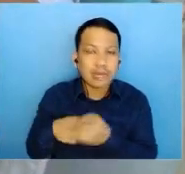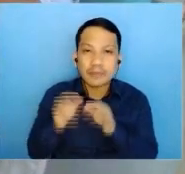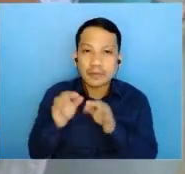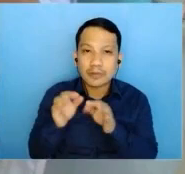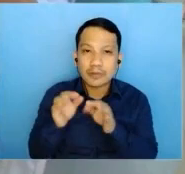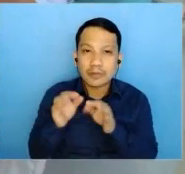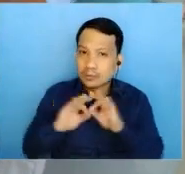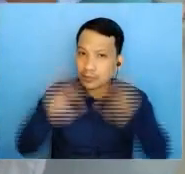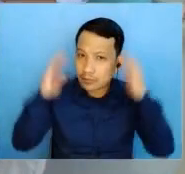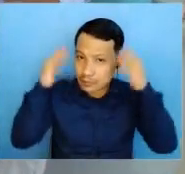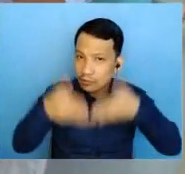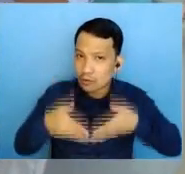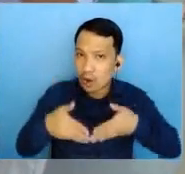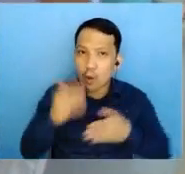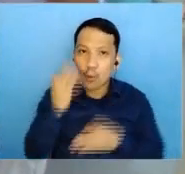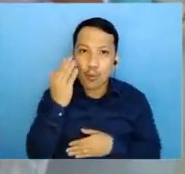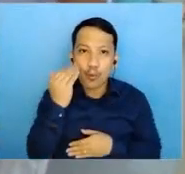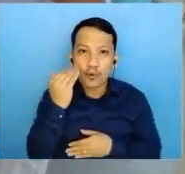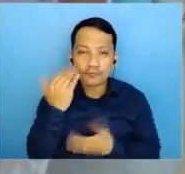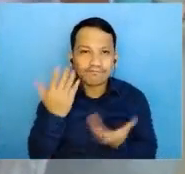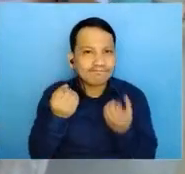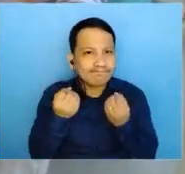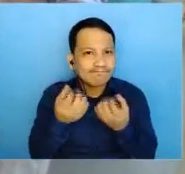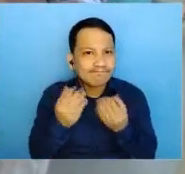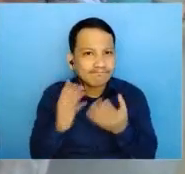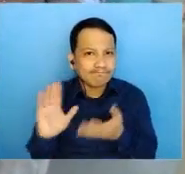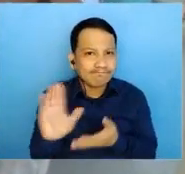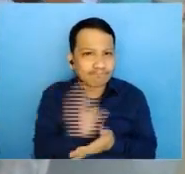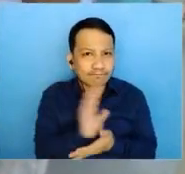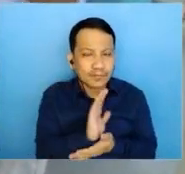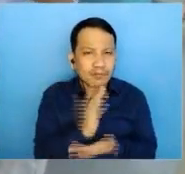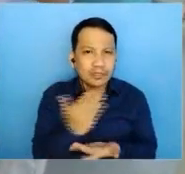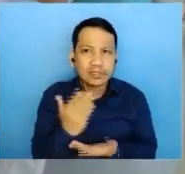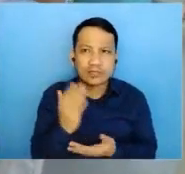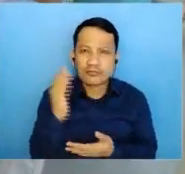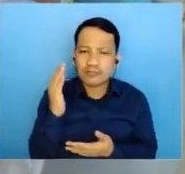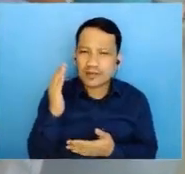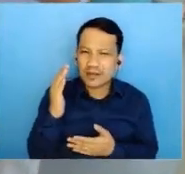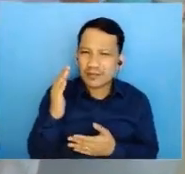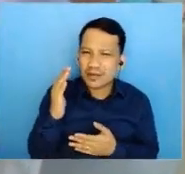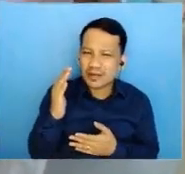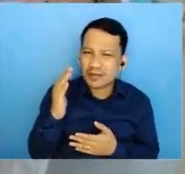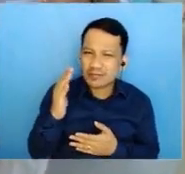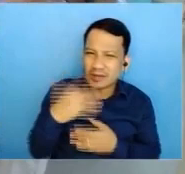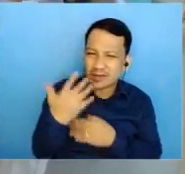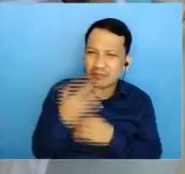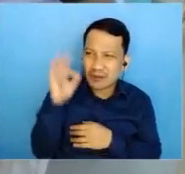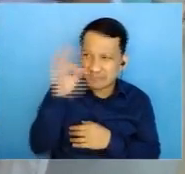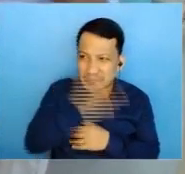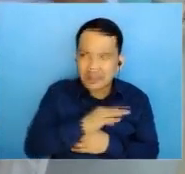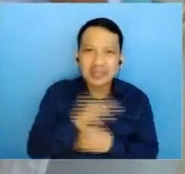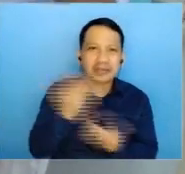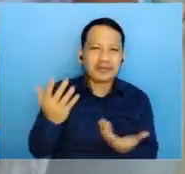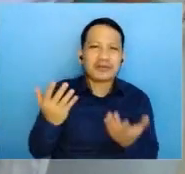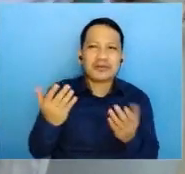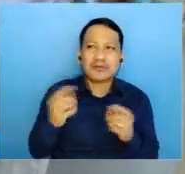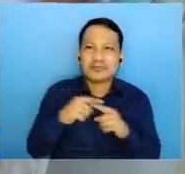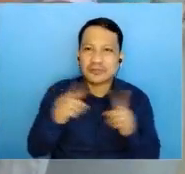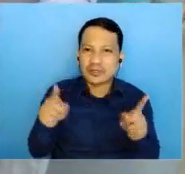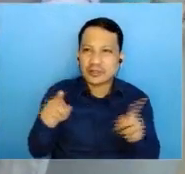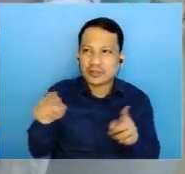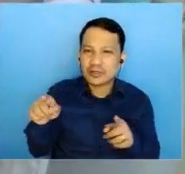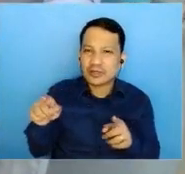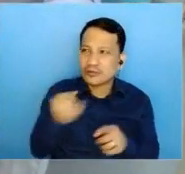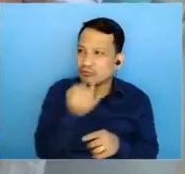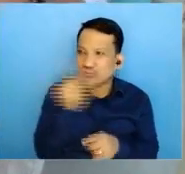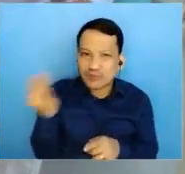because alam naman natin na nangyayari ang fraudulent claims. Yes. Pero yung krimen ng ilan, ang nangyayari, ang nagsasuffer yung buong